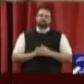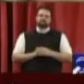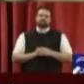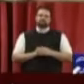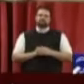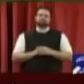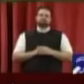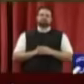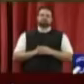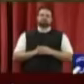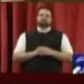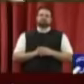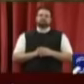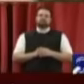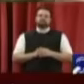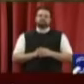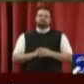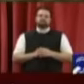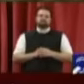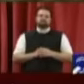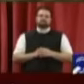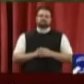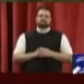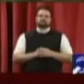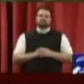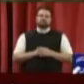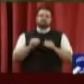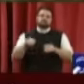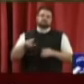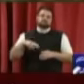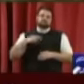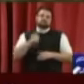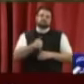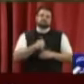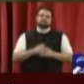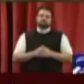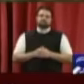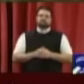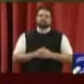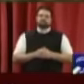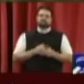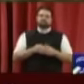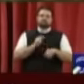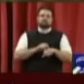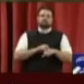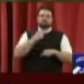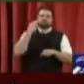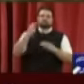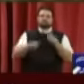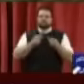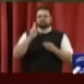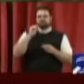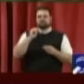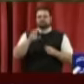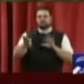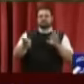Păi, știu ce am spus un minciună? Asta e adevărul, dintotdeauna. Pentru că, în momentul în care cauți vorbe, nu știu de